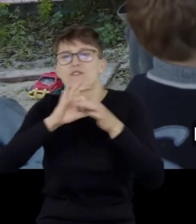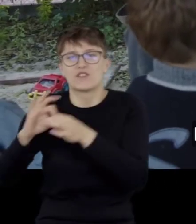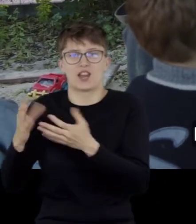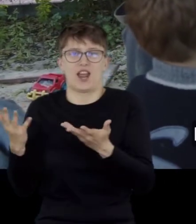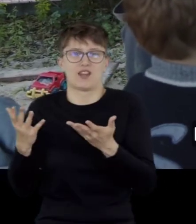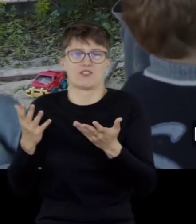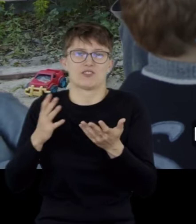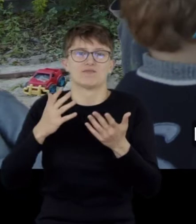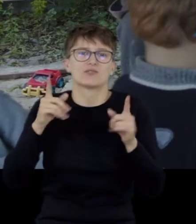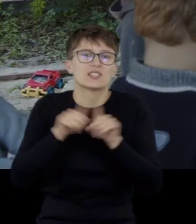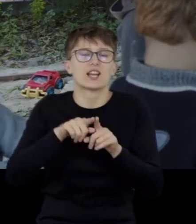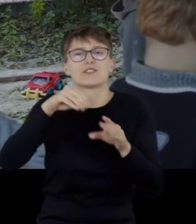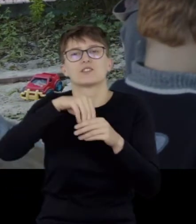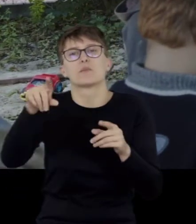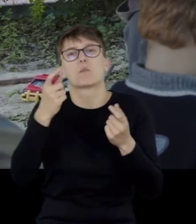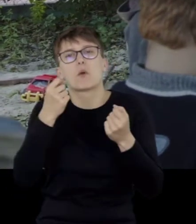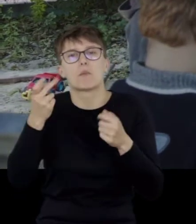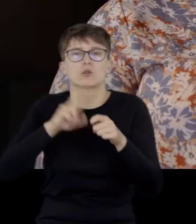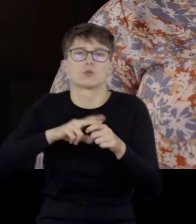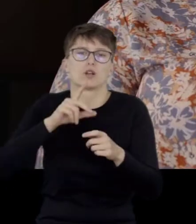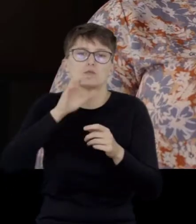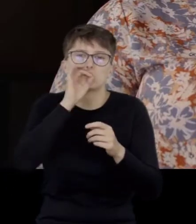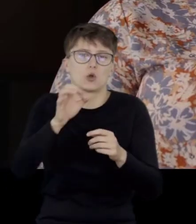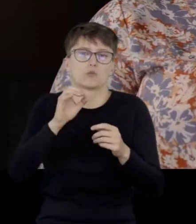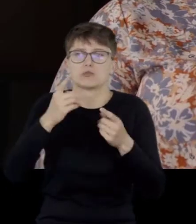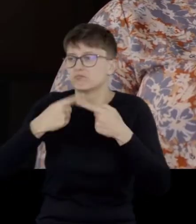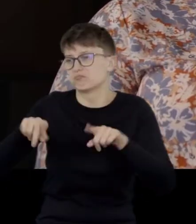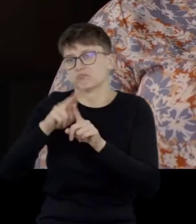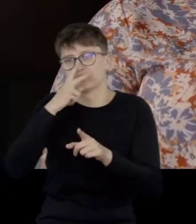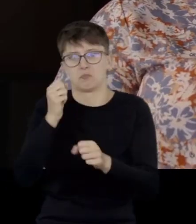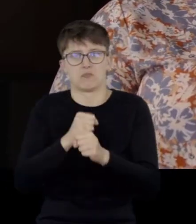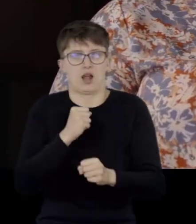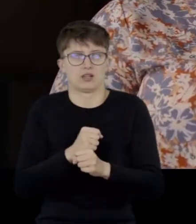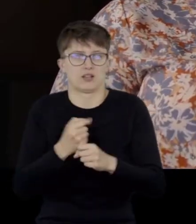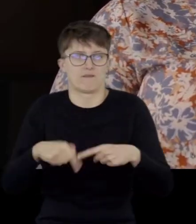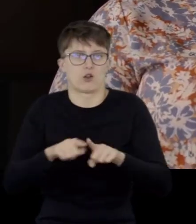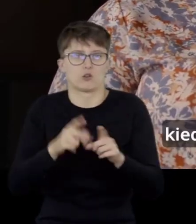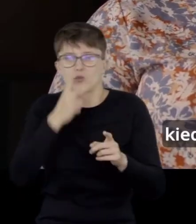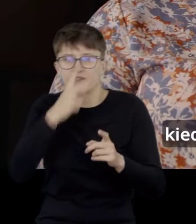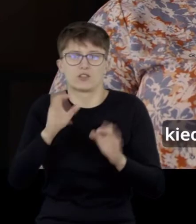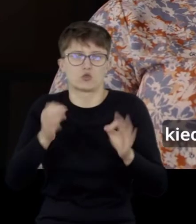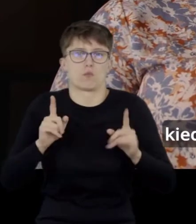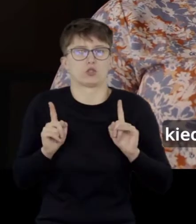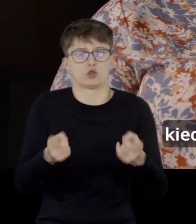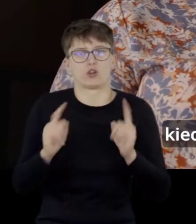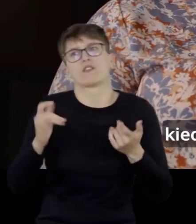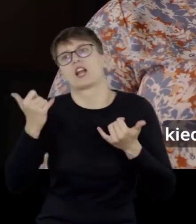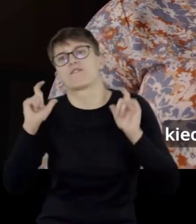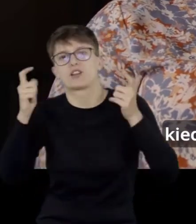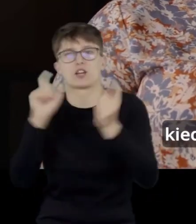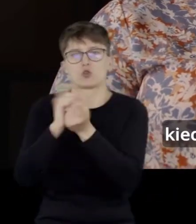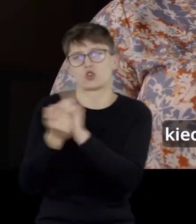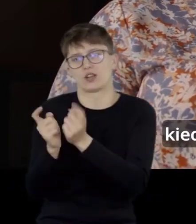więzy międzyludzkie, ale też w tych momentach, kiedy dobrze została wykonana jakaś praca, kiedy dobrze zorganizowaliśmy